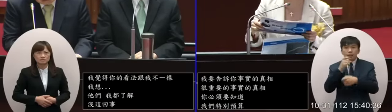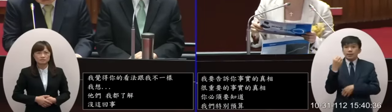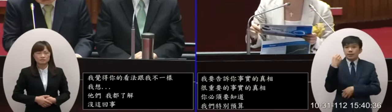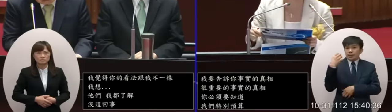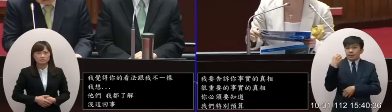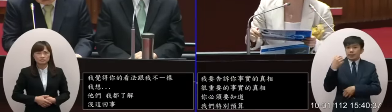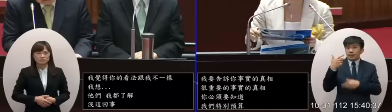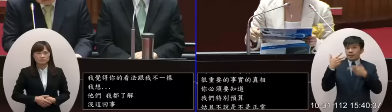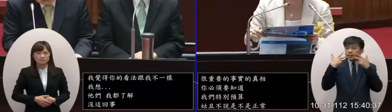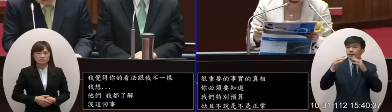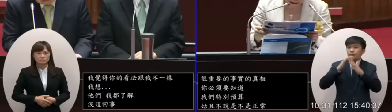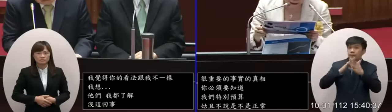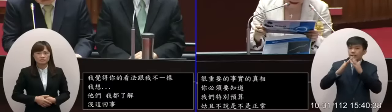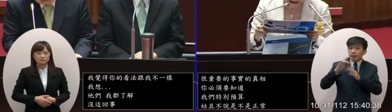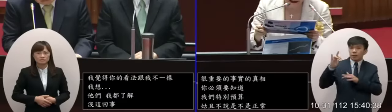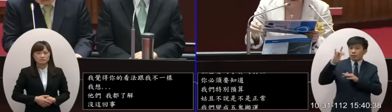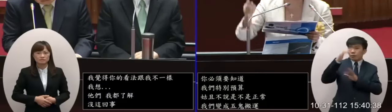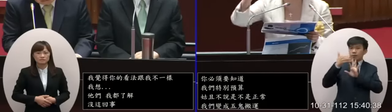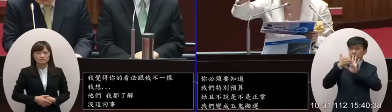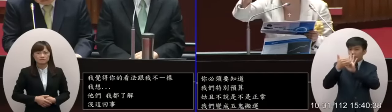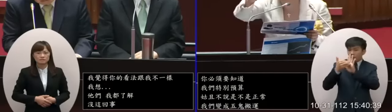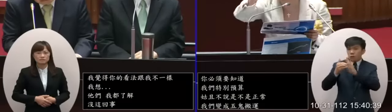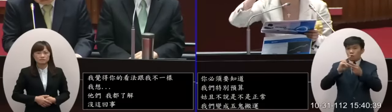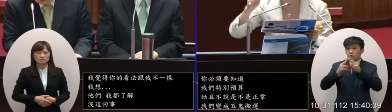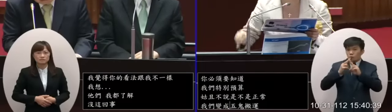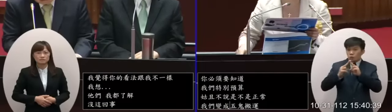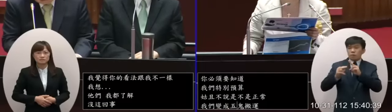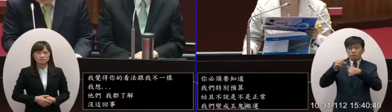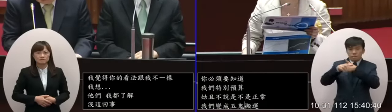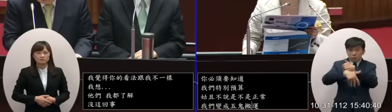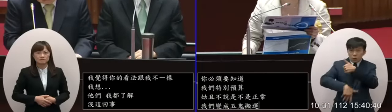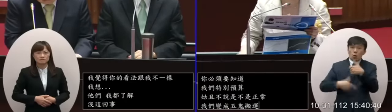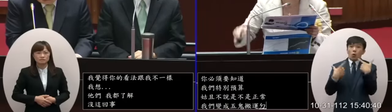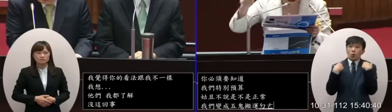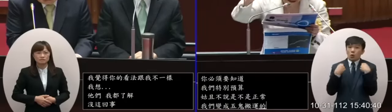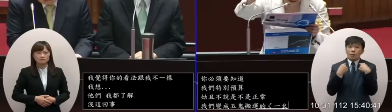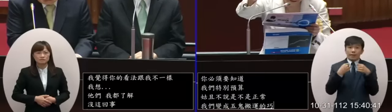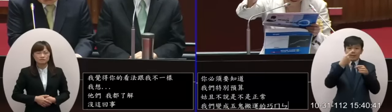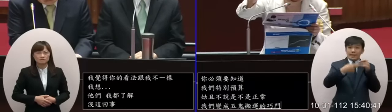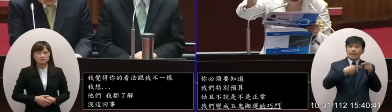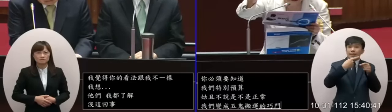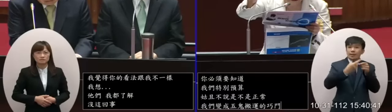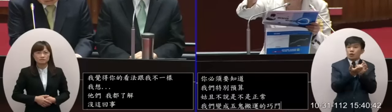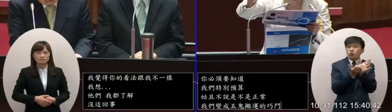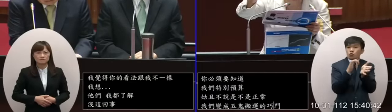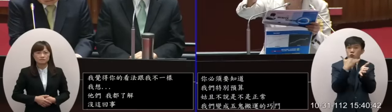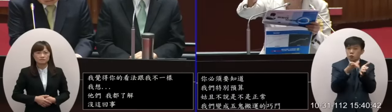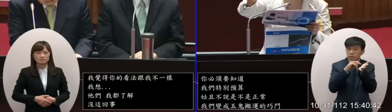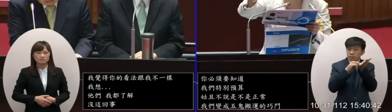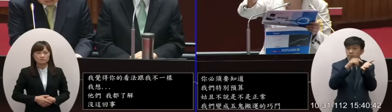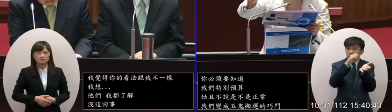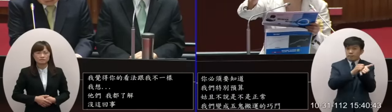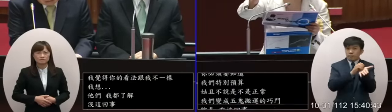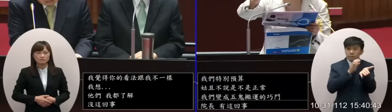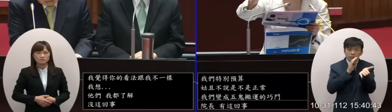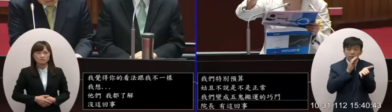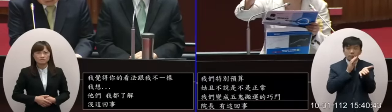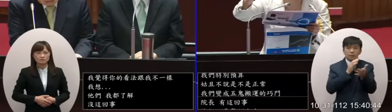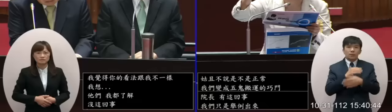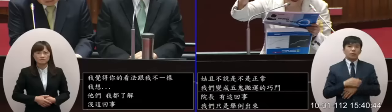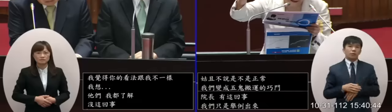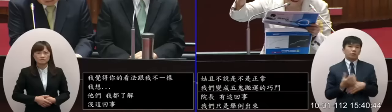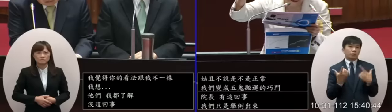武器系统啊，这个东西呢原来你是摆在年度预算，你在年度预算里面呢，原来你是